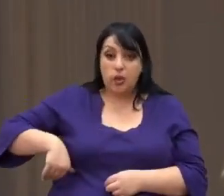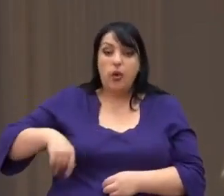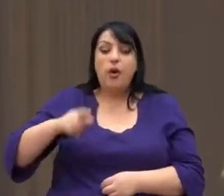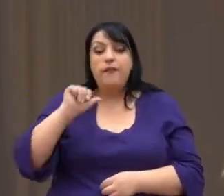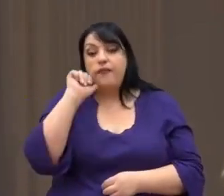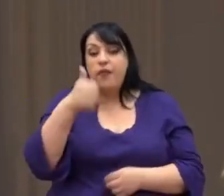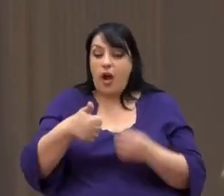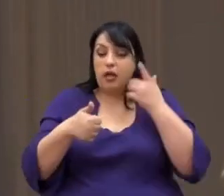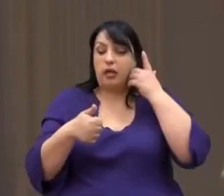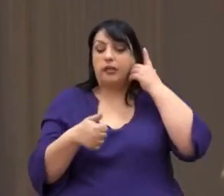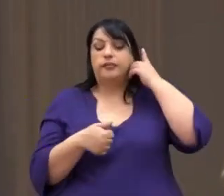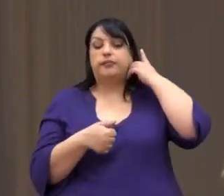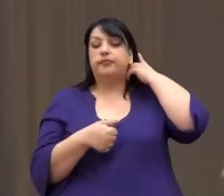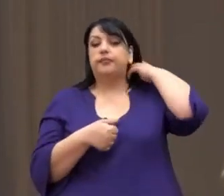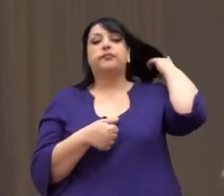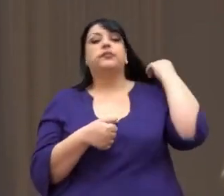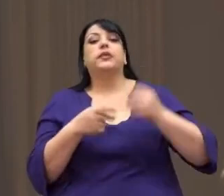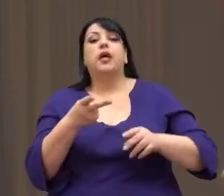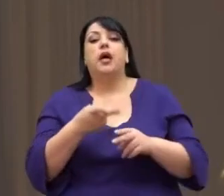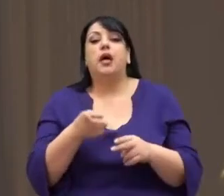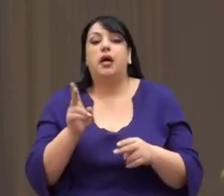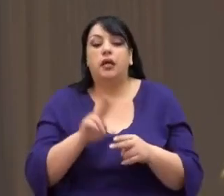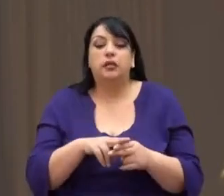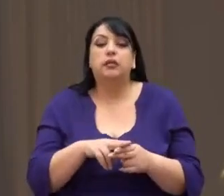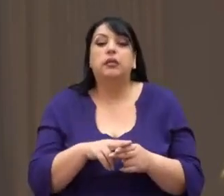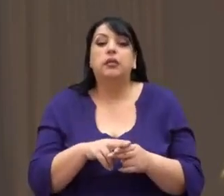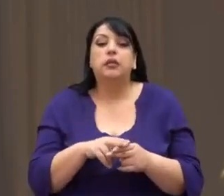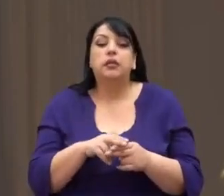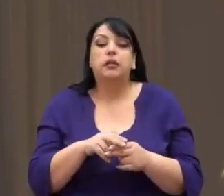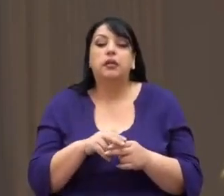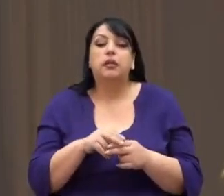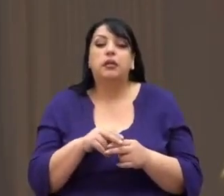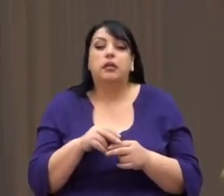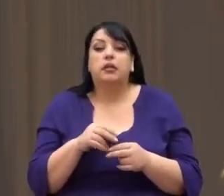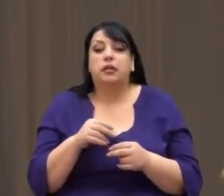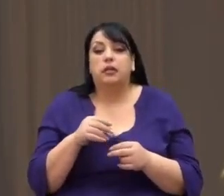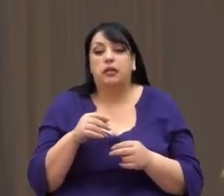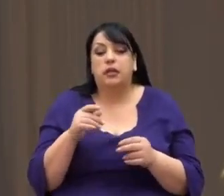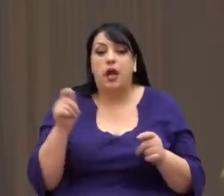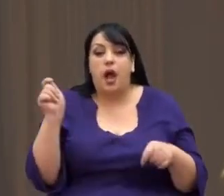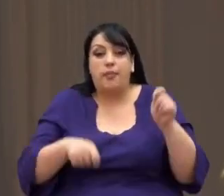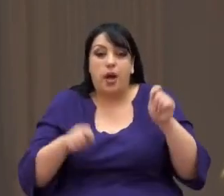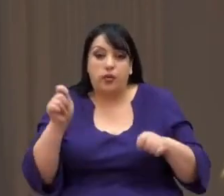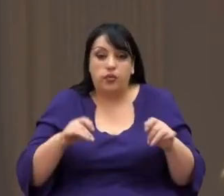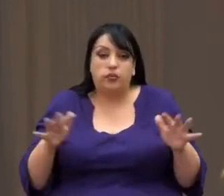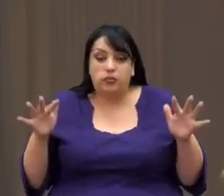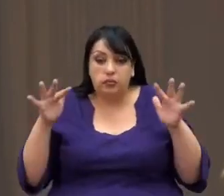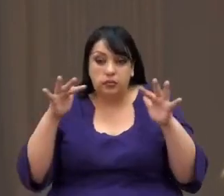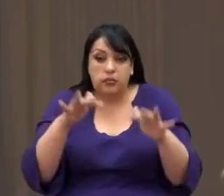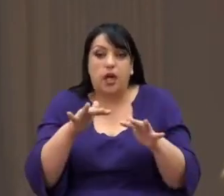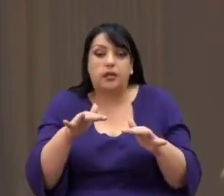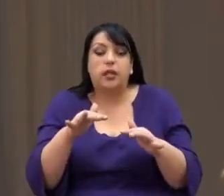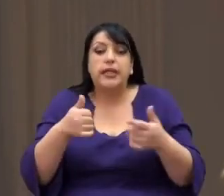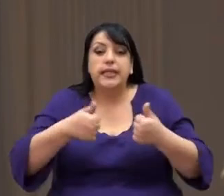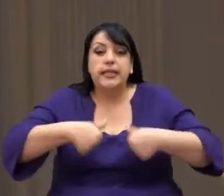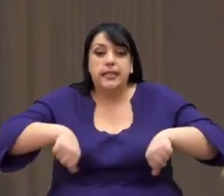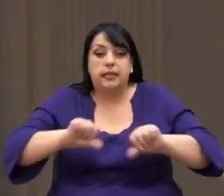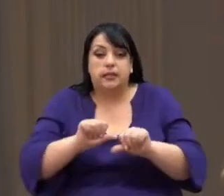օրը այն արդեն պարլամենտի լիագումար նիստի օրակարգում մտնելու համար,